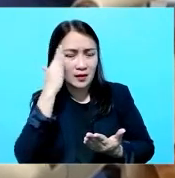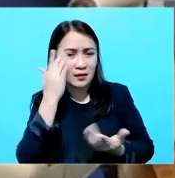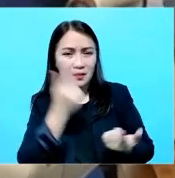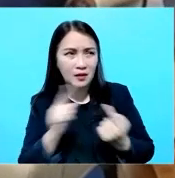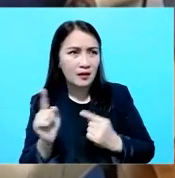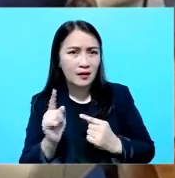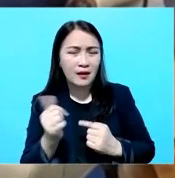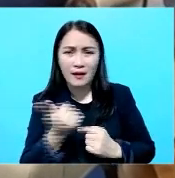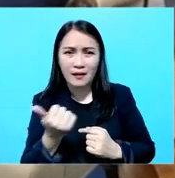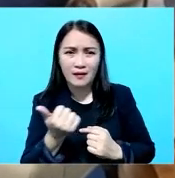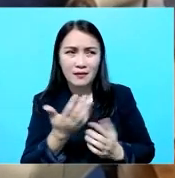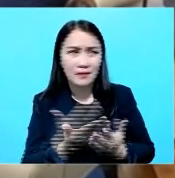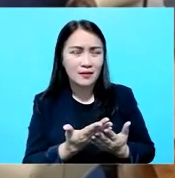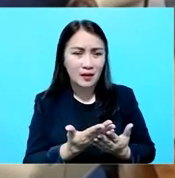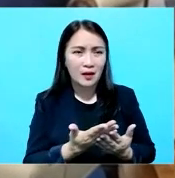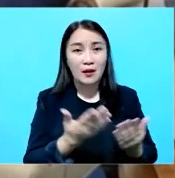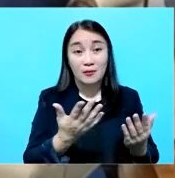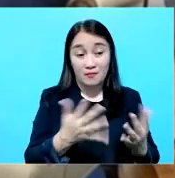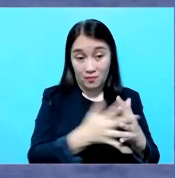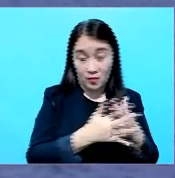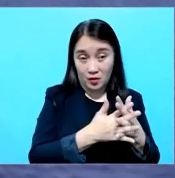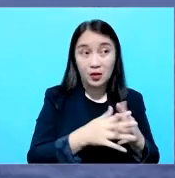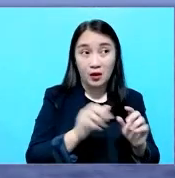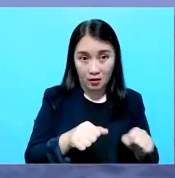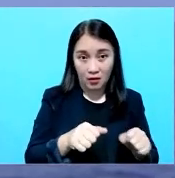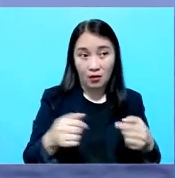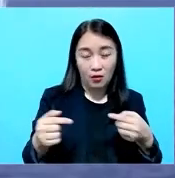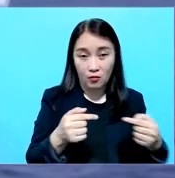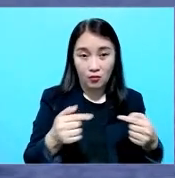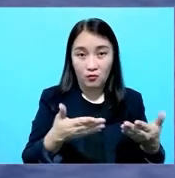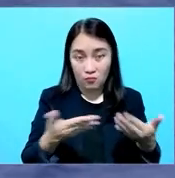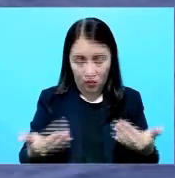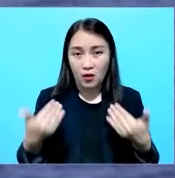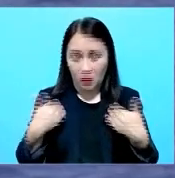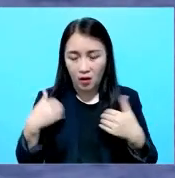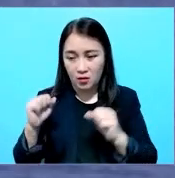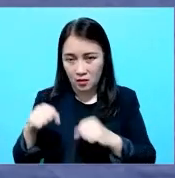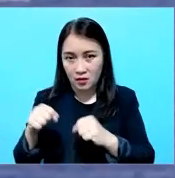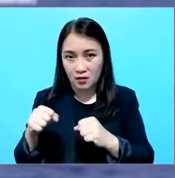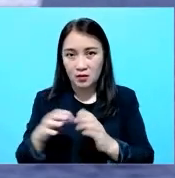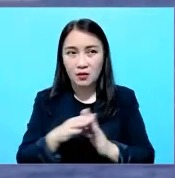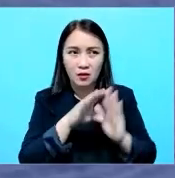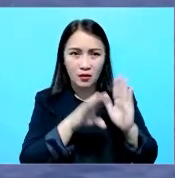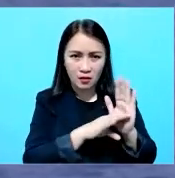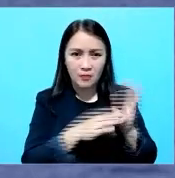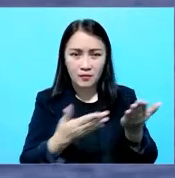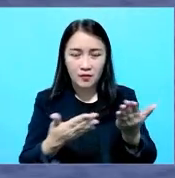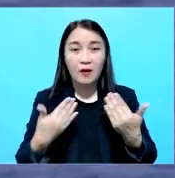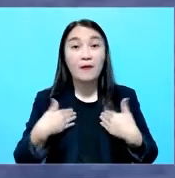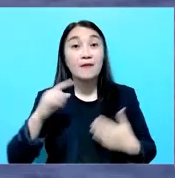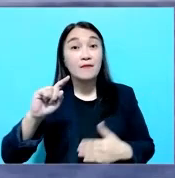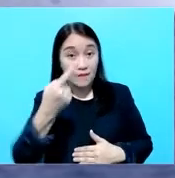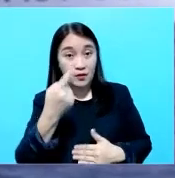ay dapat sang-ayon sa kanilang Konstitusyon at Kongreso. Malinaw daw na kailangang may pag-atake muna sa ating puwersa bago tumulong